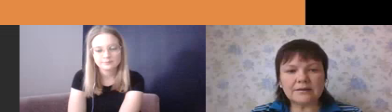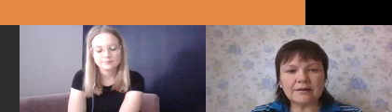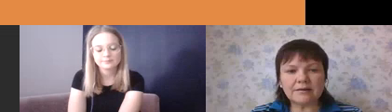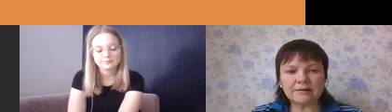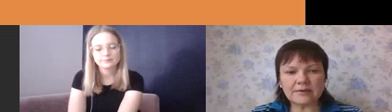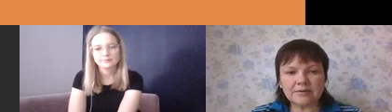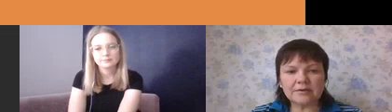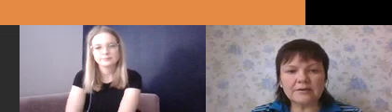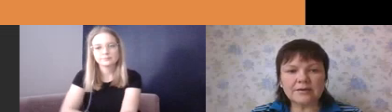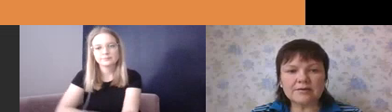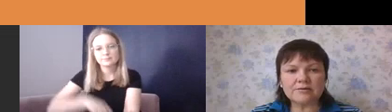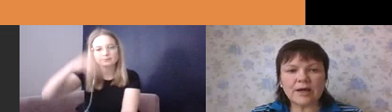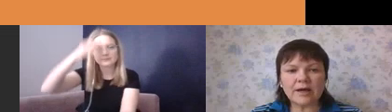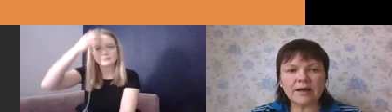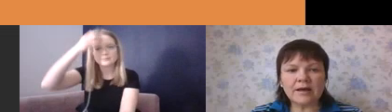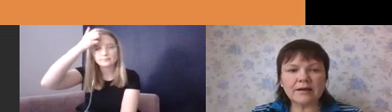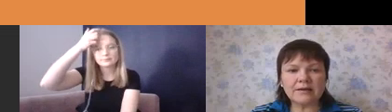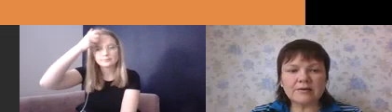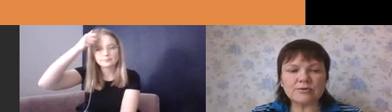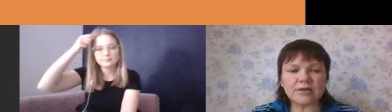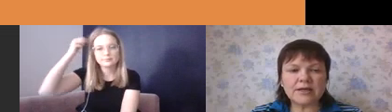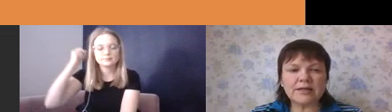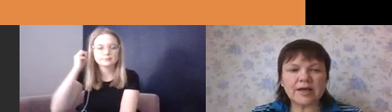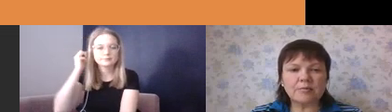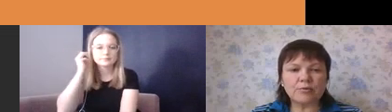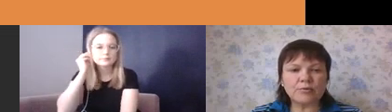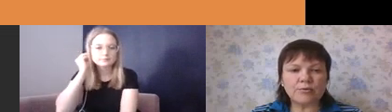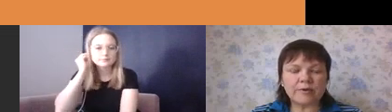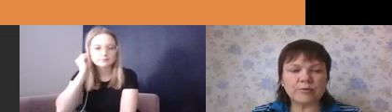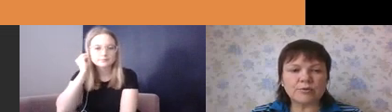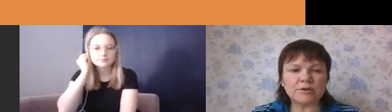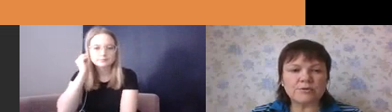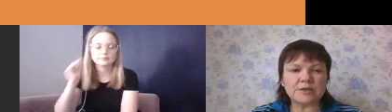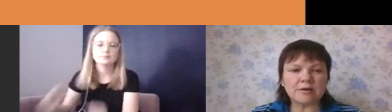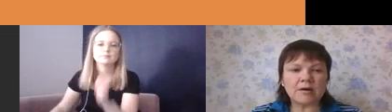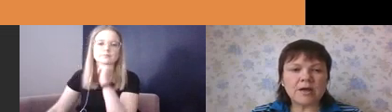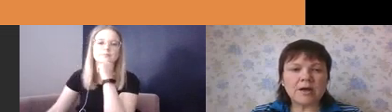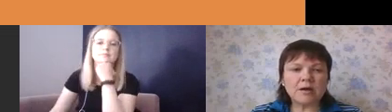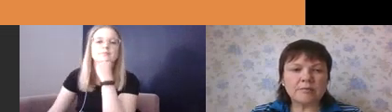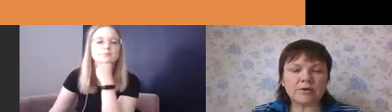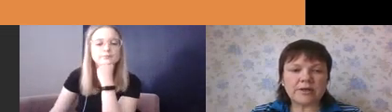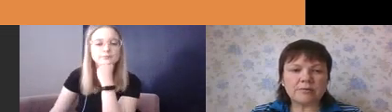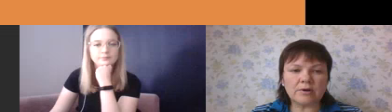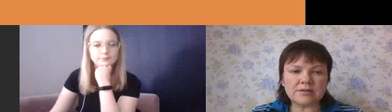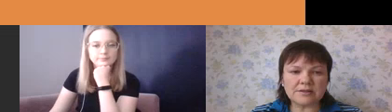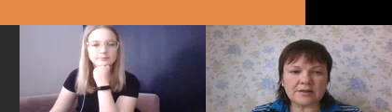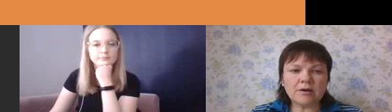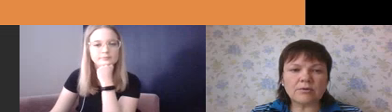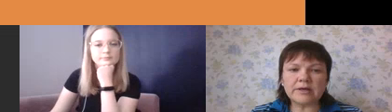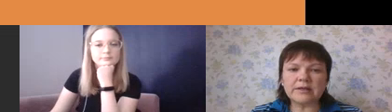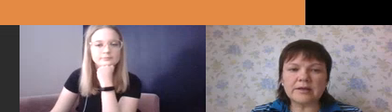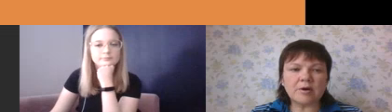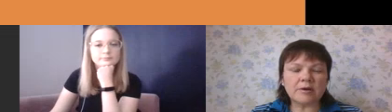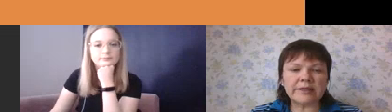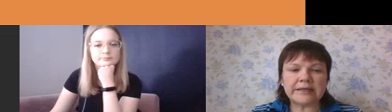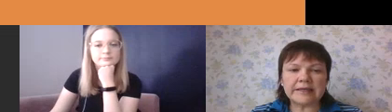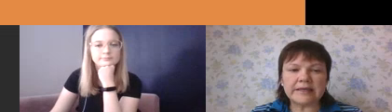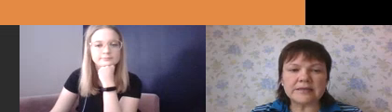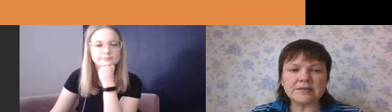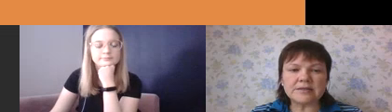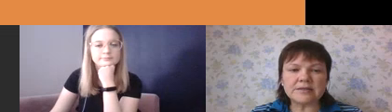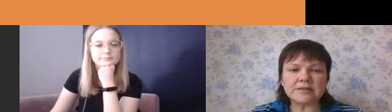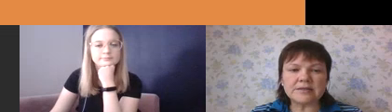Nii et jah, igasuguse IT huvi puhul tasub seda portaali külastada, kuna